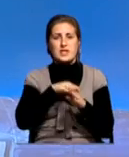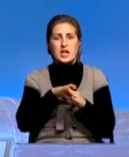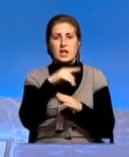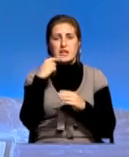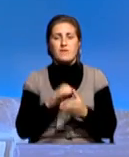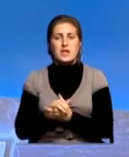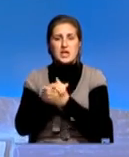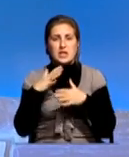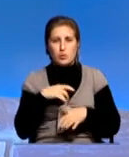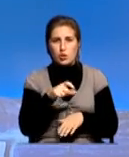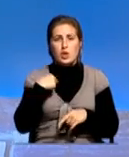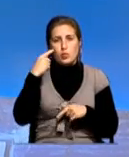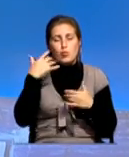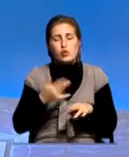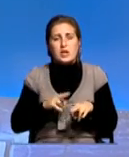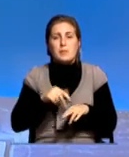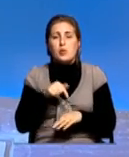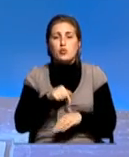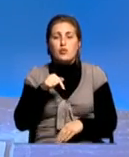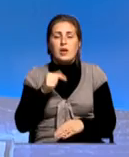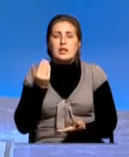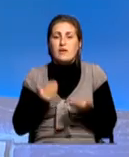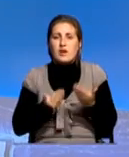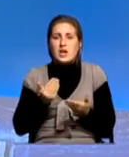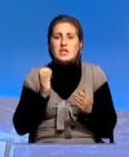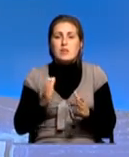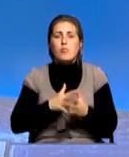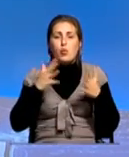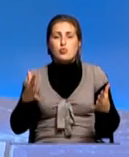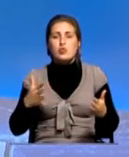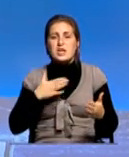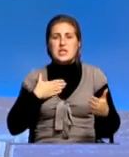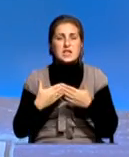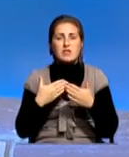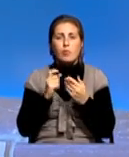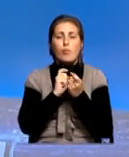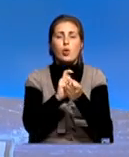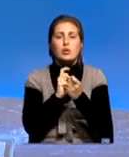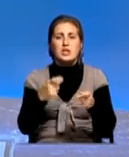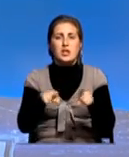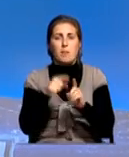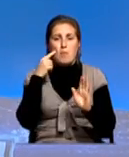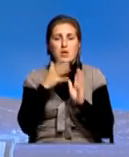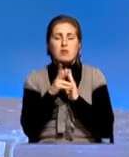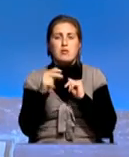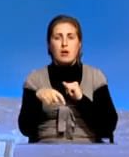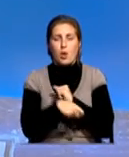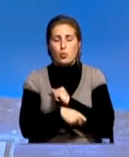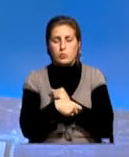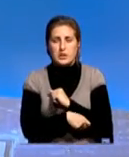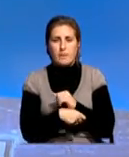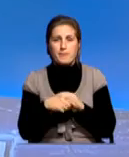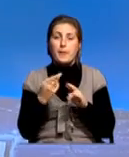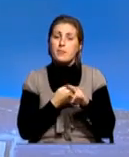Федерации Я думаю крымчане это уже почувствовали наверное с большей интенсивностью борятся с таким понятием как коррупция